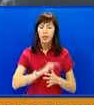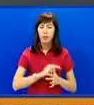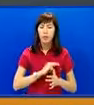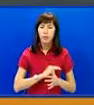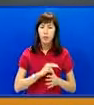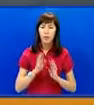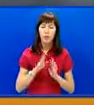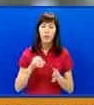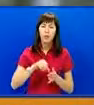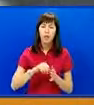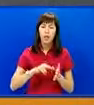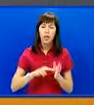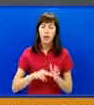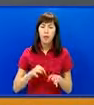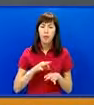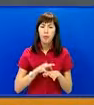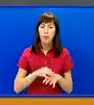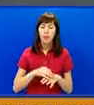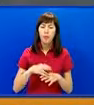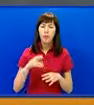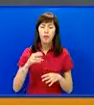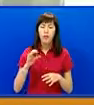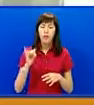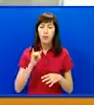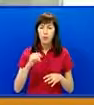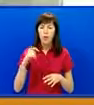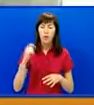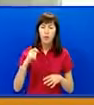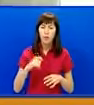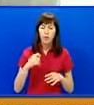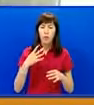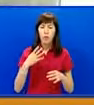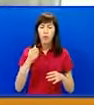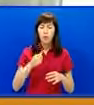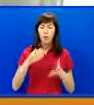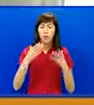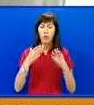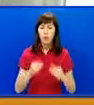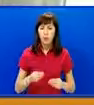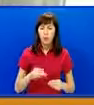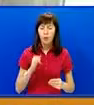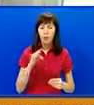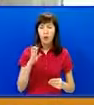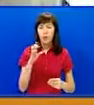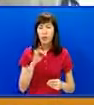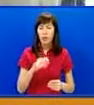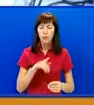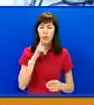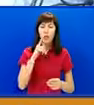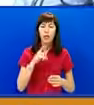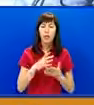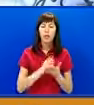заработать. Ярмарку-выставку планируют проводить по пятницам, субботам и воскресеньям с 4 часов дня на площади Альфа-Раби перед